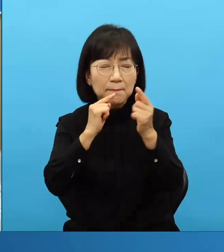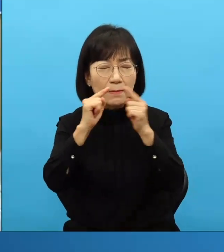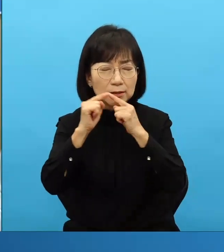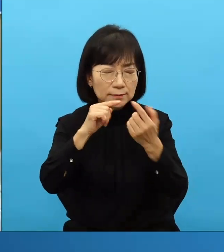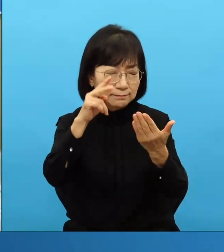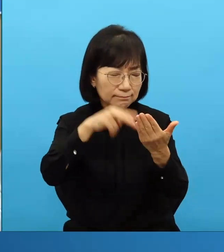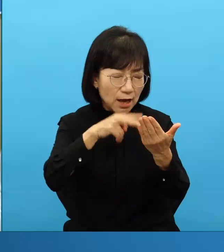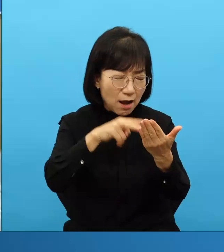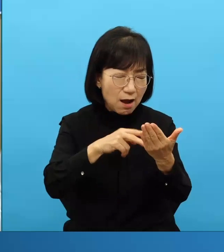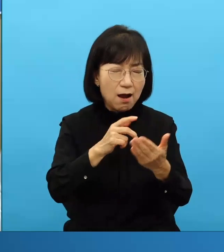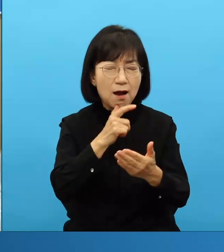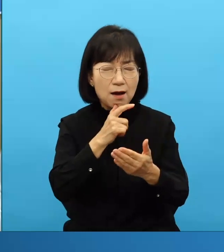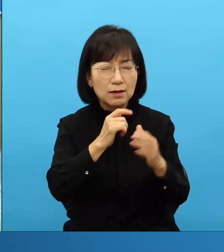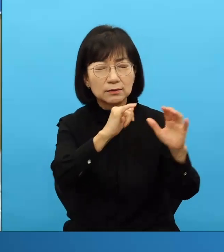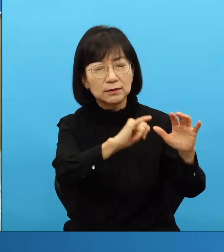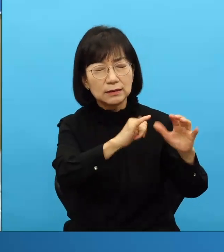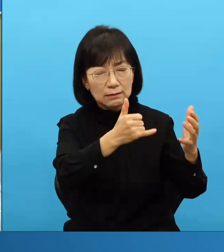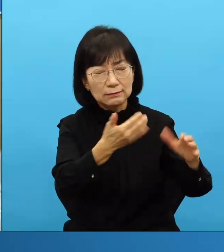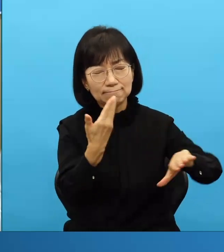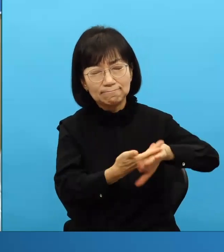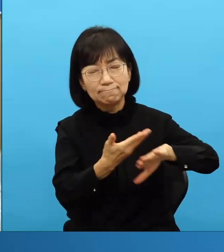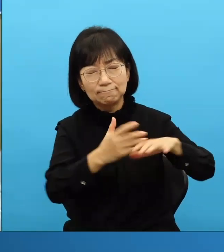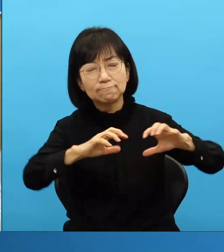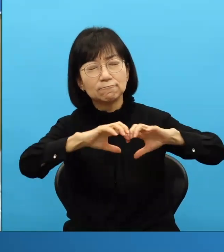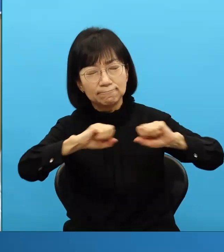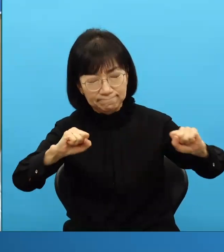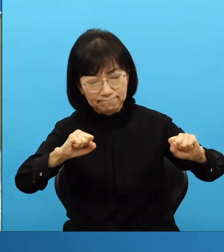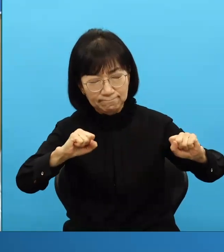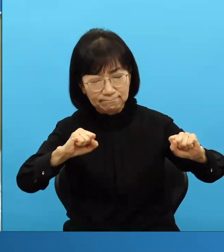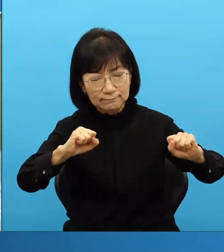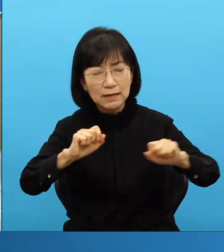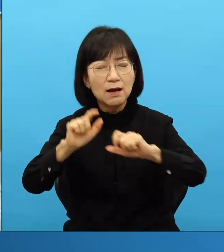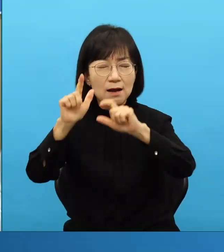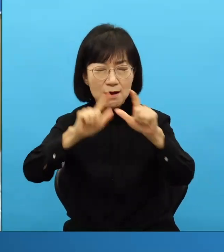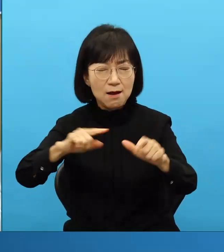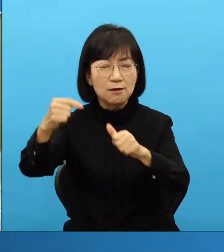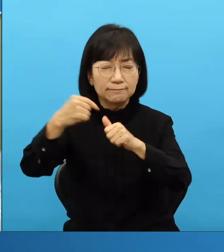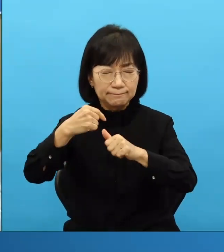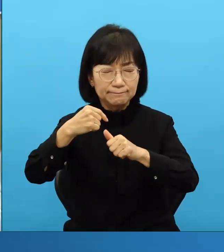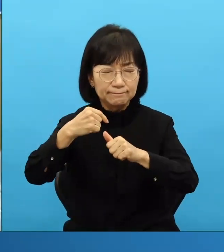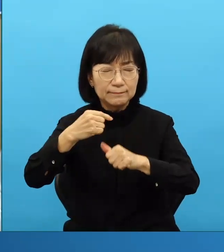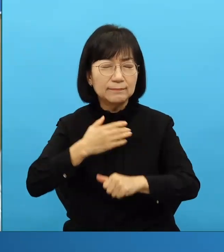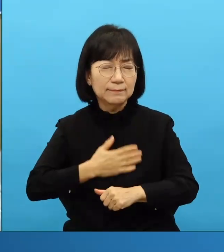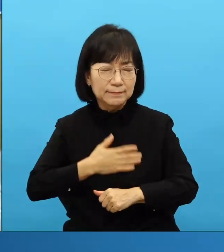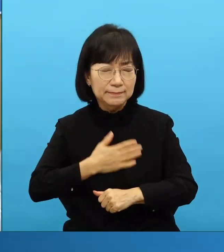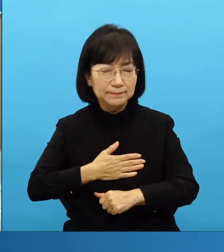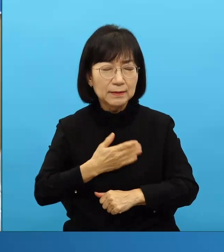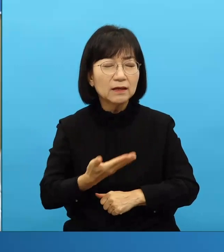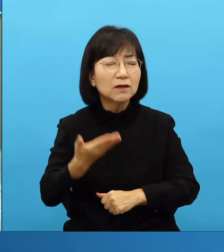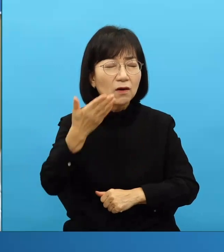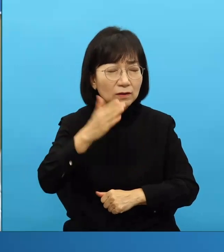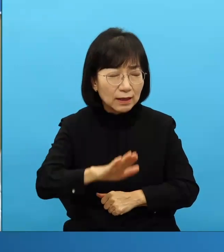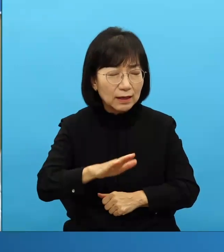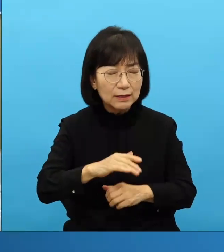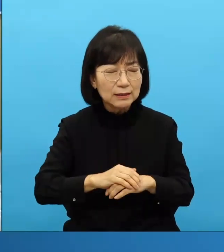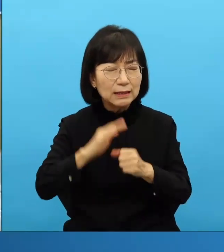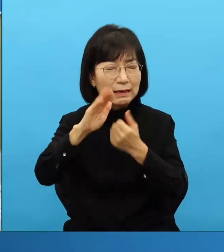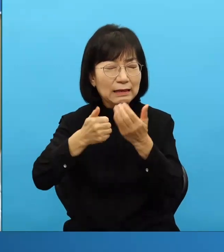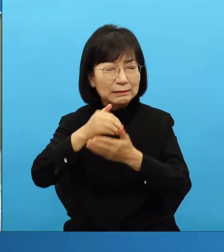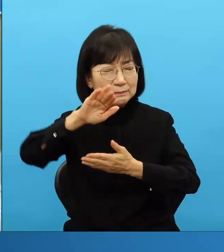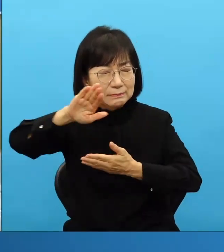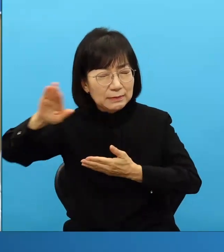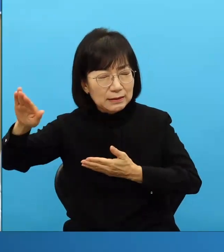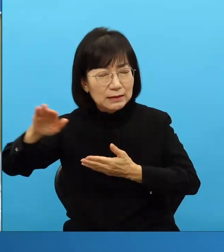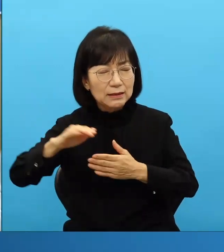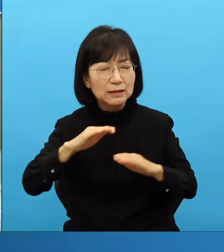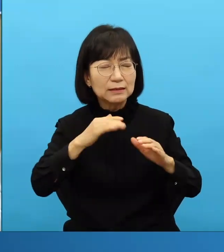하나님, 때로는 본질보다 본능에 사로잡혀 구별된 삶을 살지 못한 시간들을 한 해를 보내며